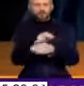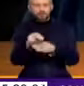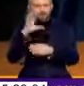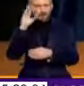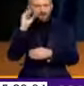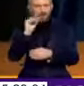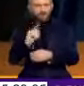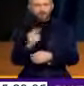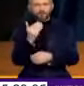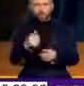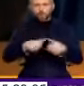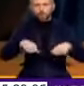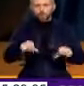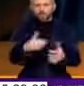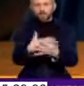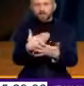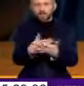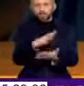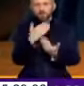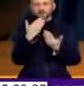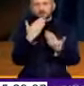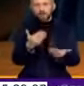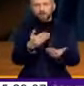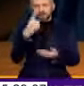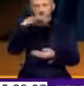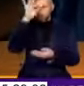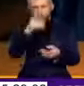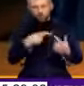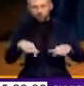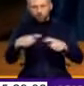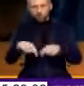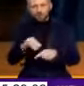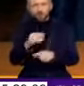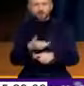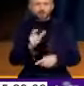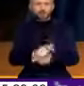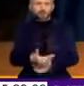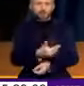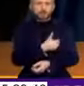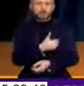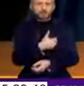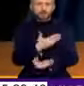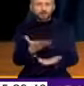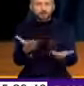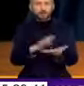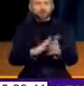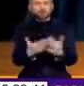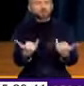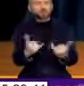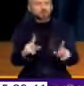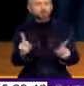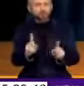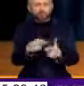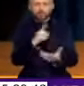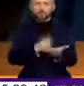дата, що ваша комісія нібито звернулася в правоохоронні органи. Мені дуже хотілося знати, яка ситуація на даний момент, чи